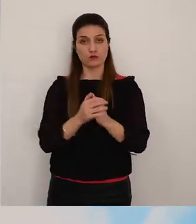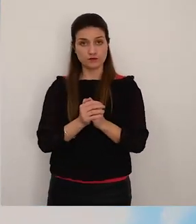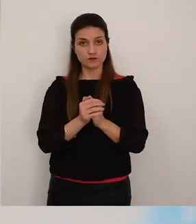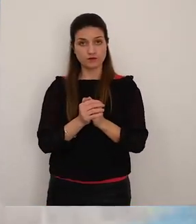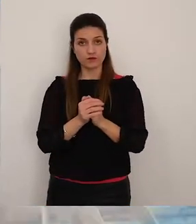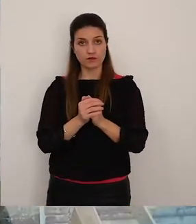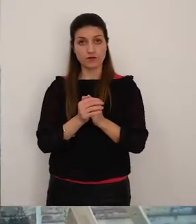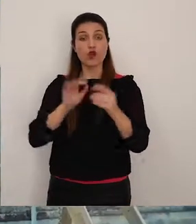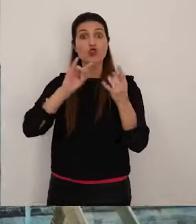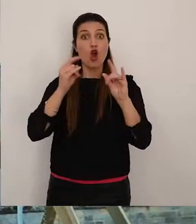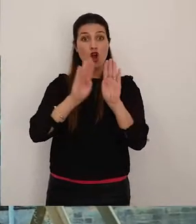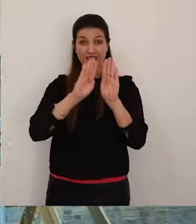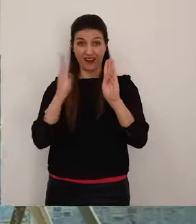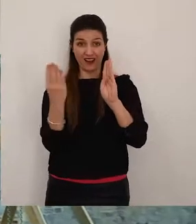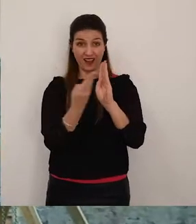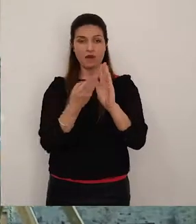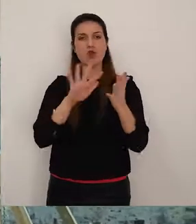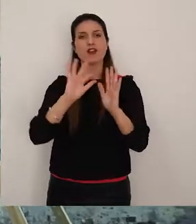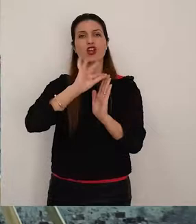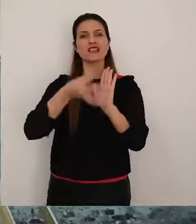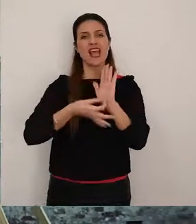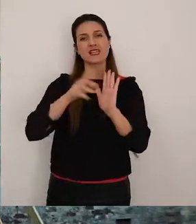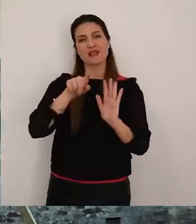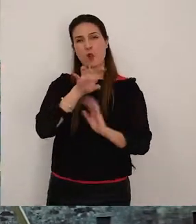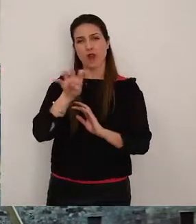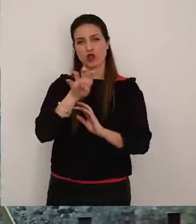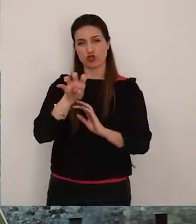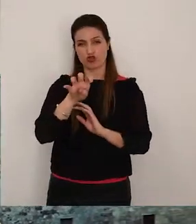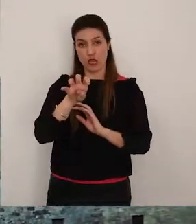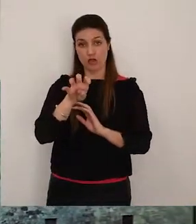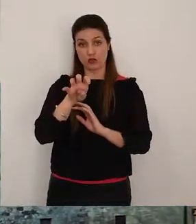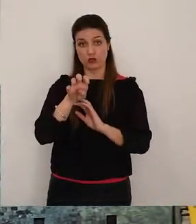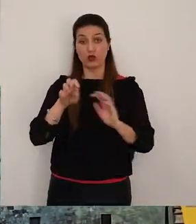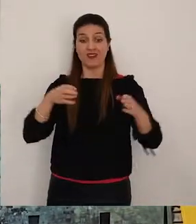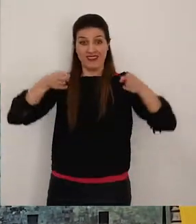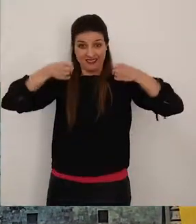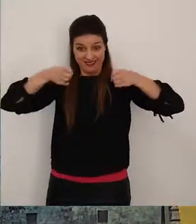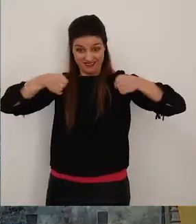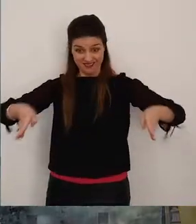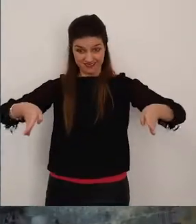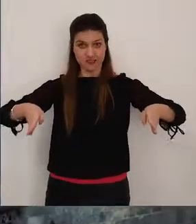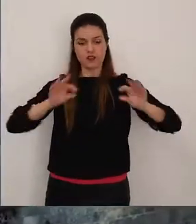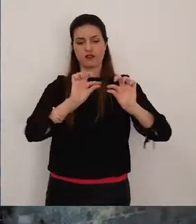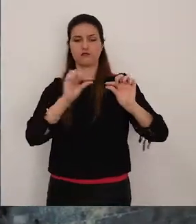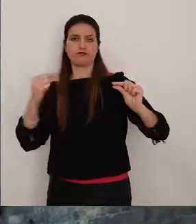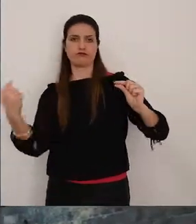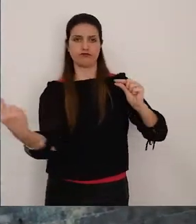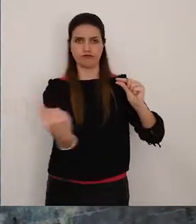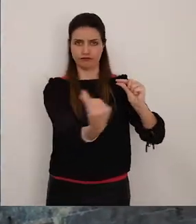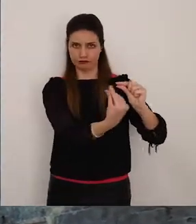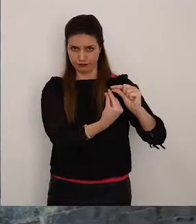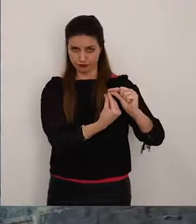Il torrione circolare può essere datato intorno al 400. Scarpato alla base, anch'esso è ornato da un